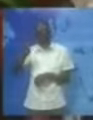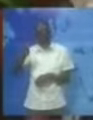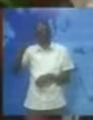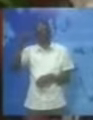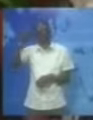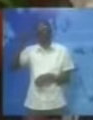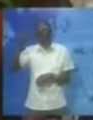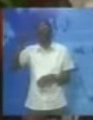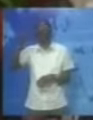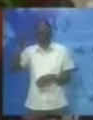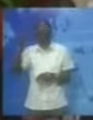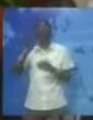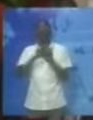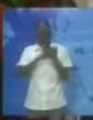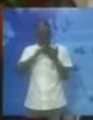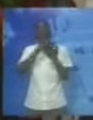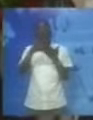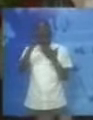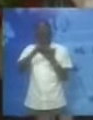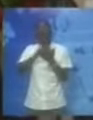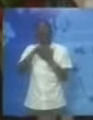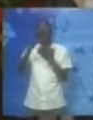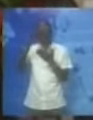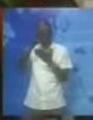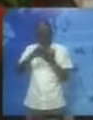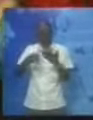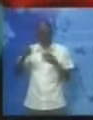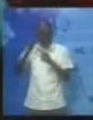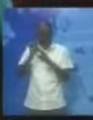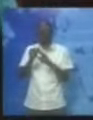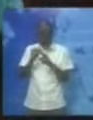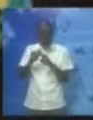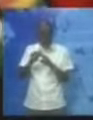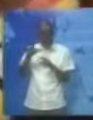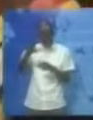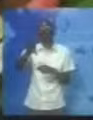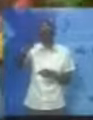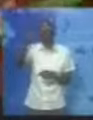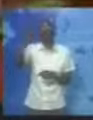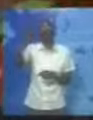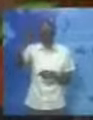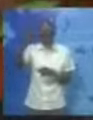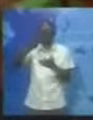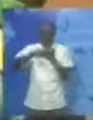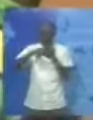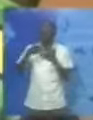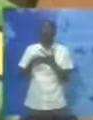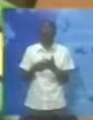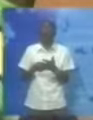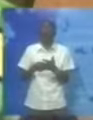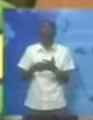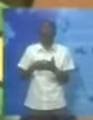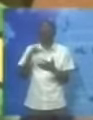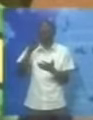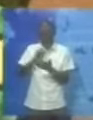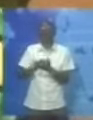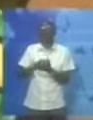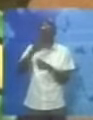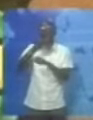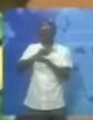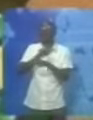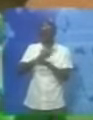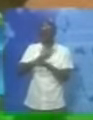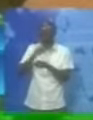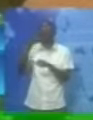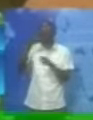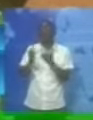de peindre un tableau, s'est contentée de quelques mots, mais qui trouvent ici leur signification. Oui, ce sont des œuvres qu'on